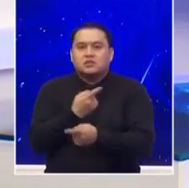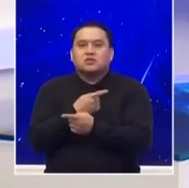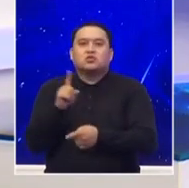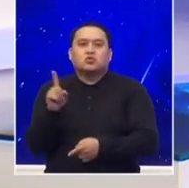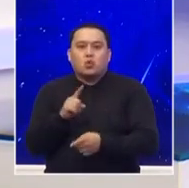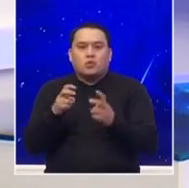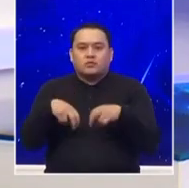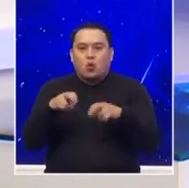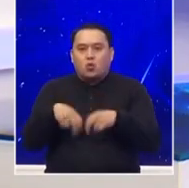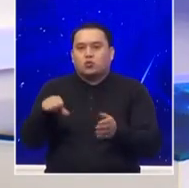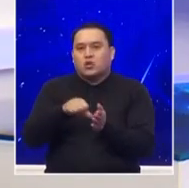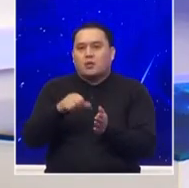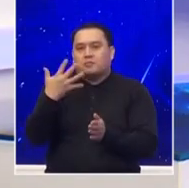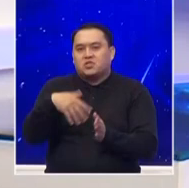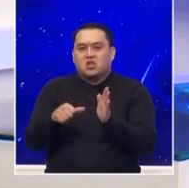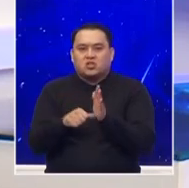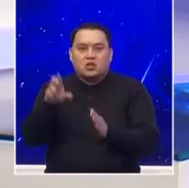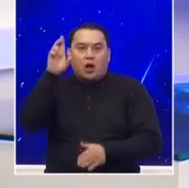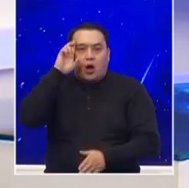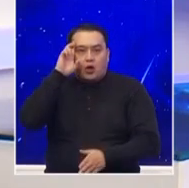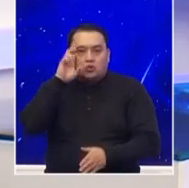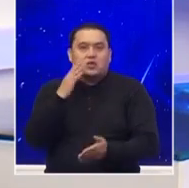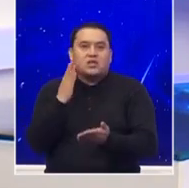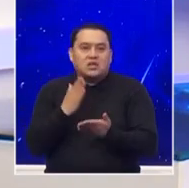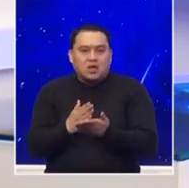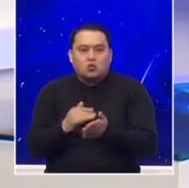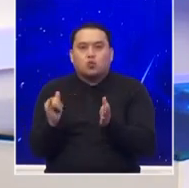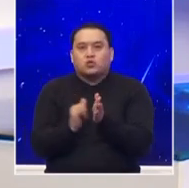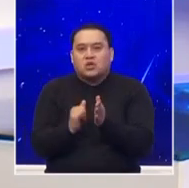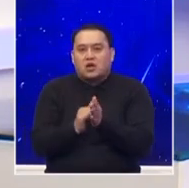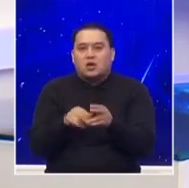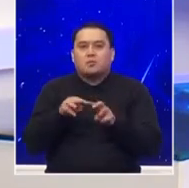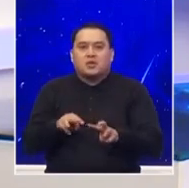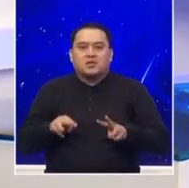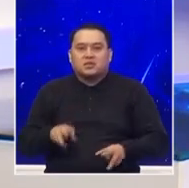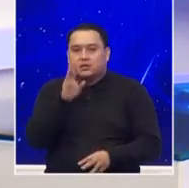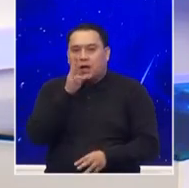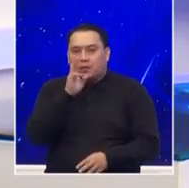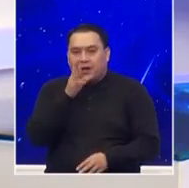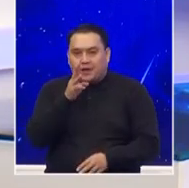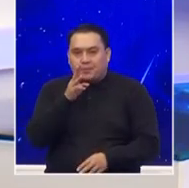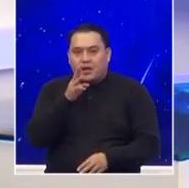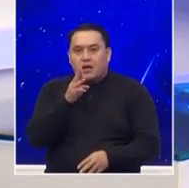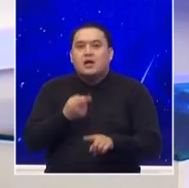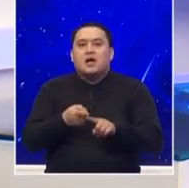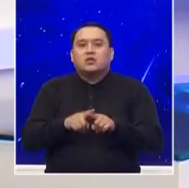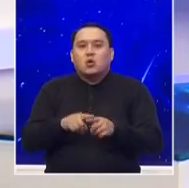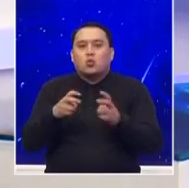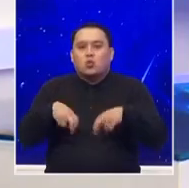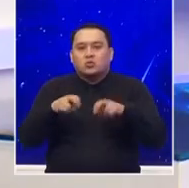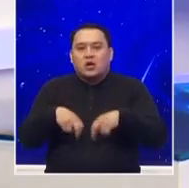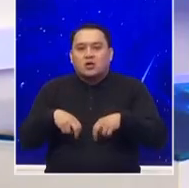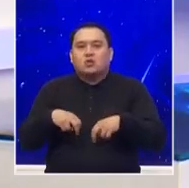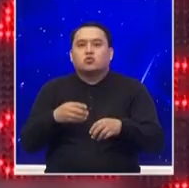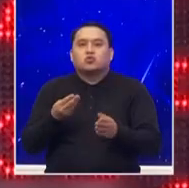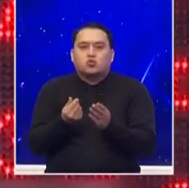что в исследовании участвовало 56 стран, в которых существует установленная правительством минимальная заработная плата. В исследовании